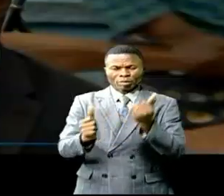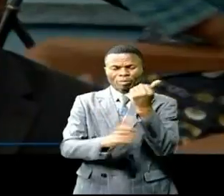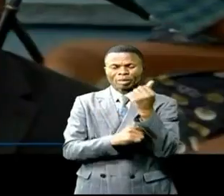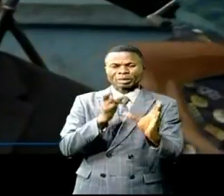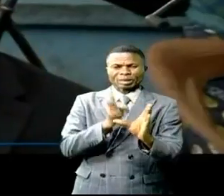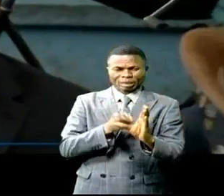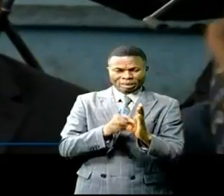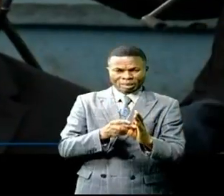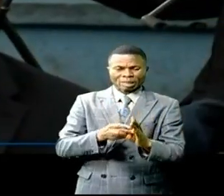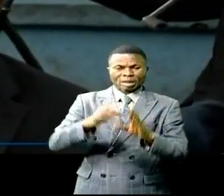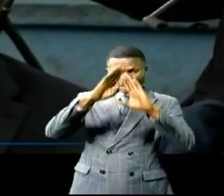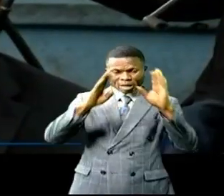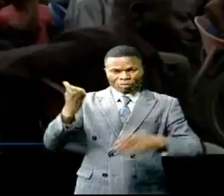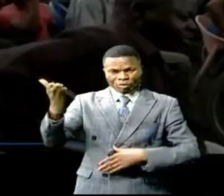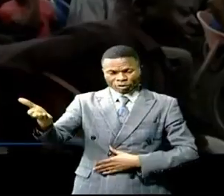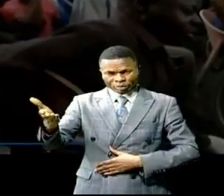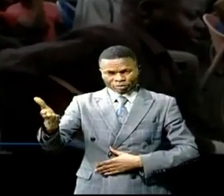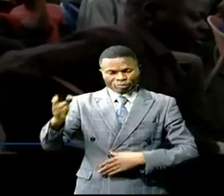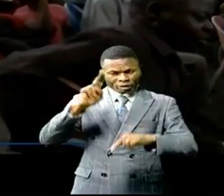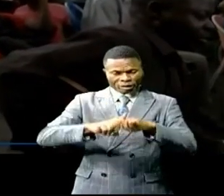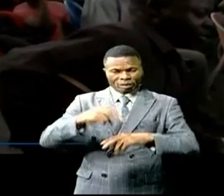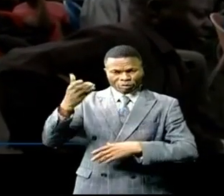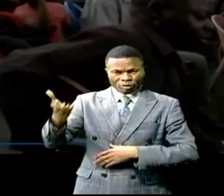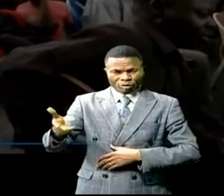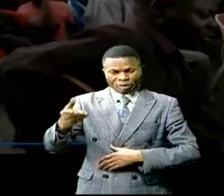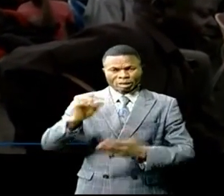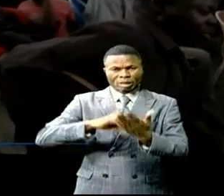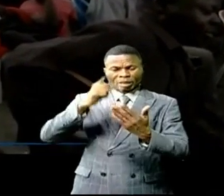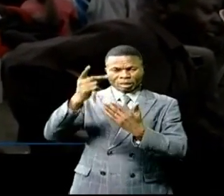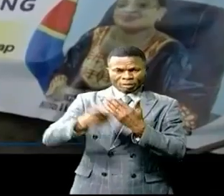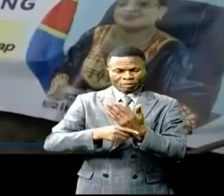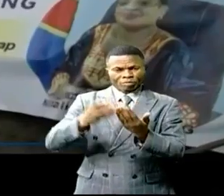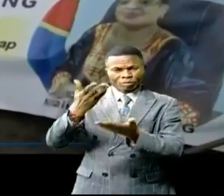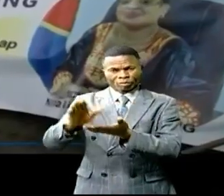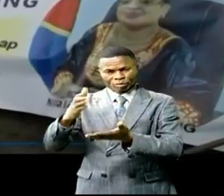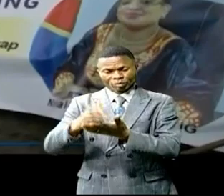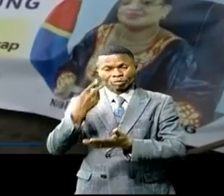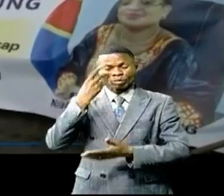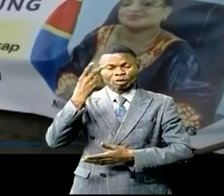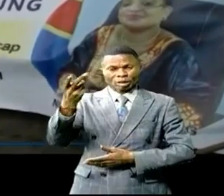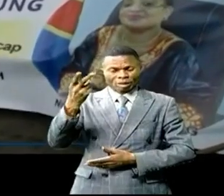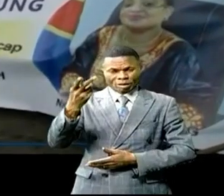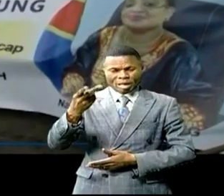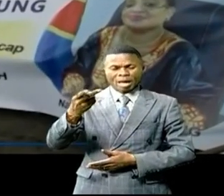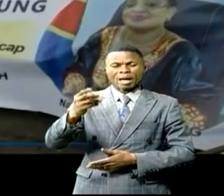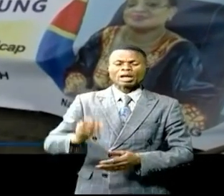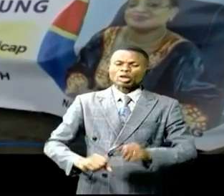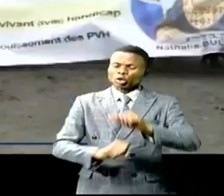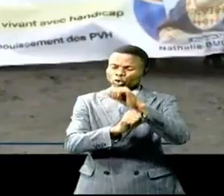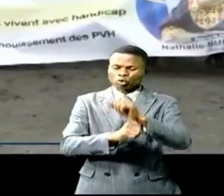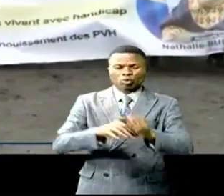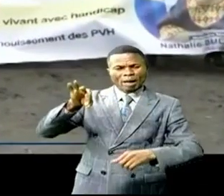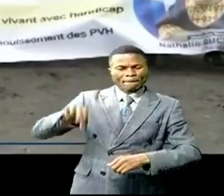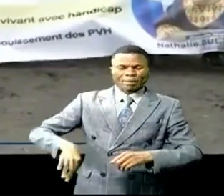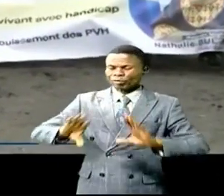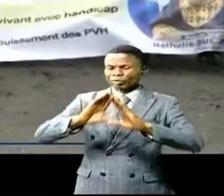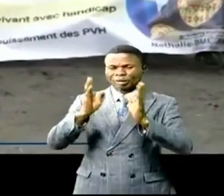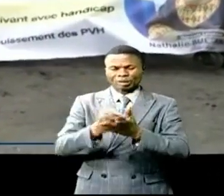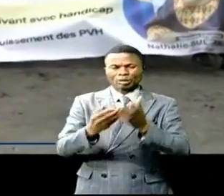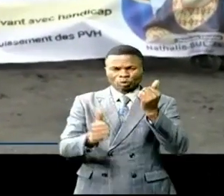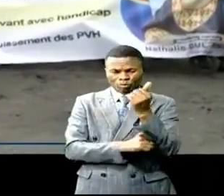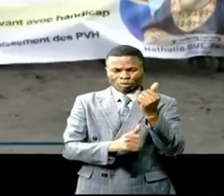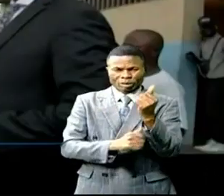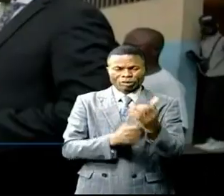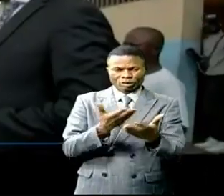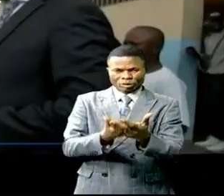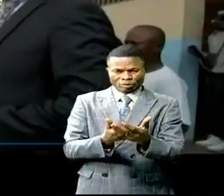vivant avec handicap internées dans ce centre d'accueil. Au programme, les partages et la vision du bien-être universel tel que prôné par l'honorable Nathalie